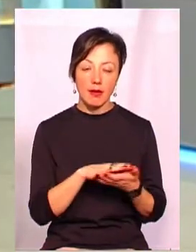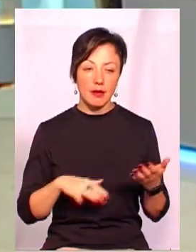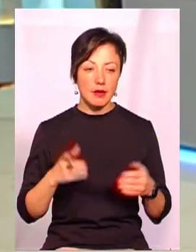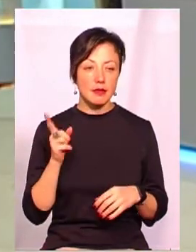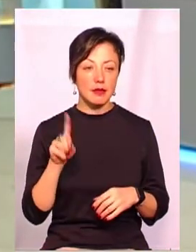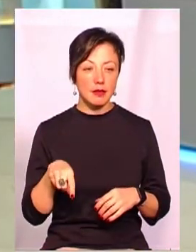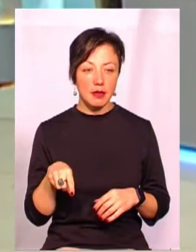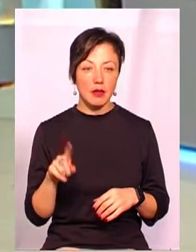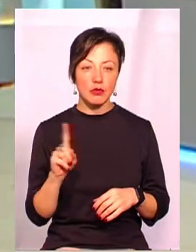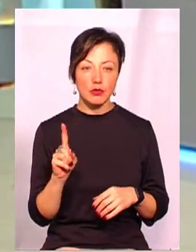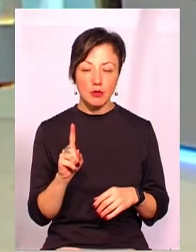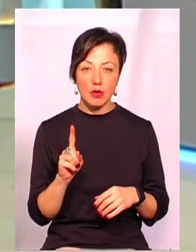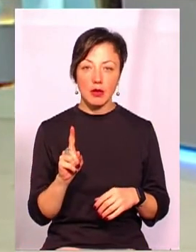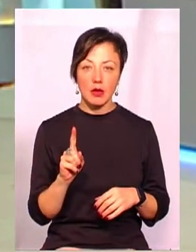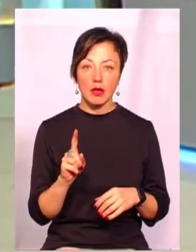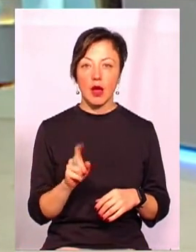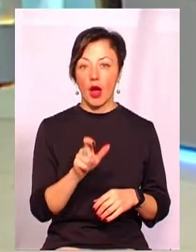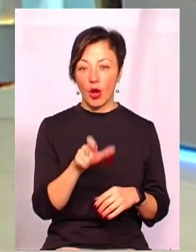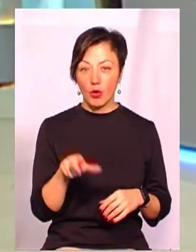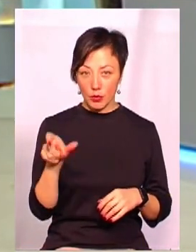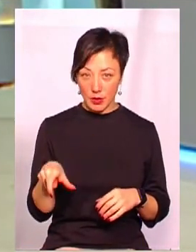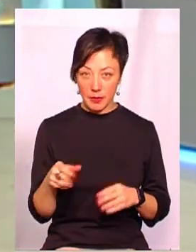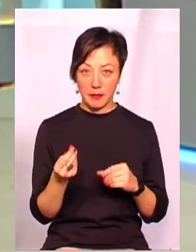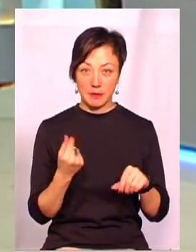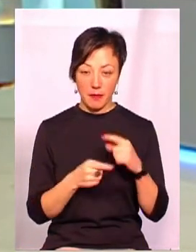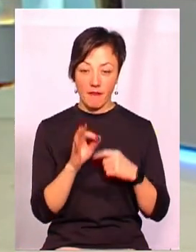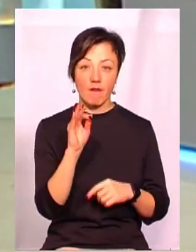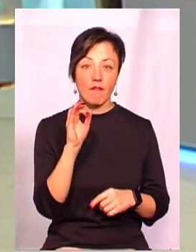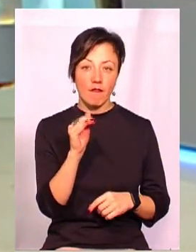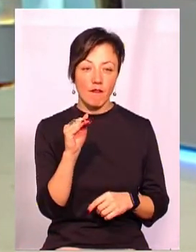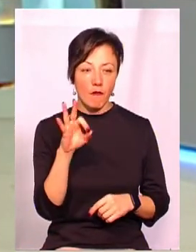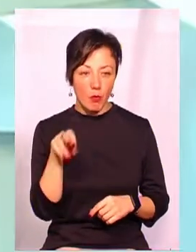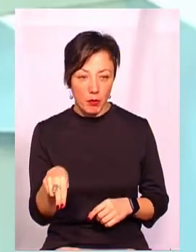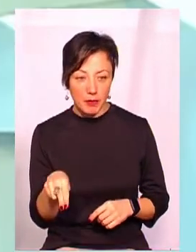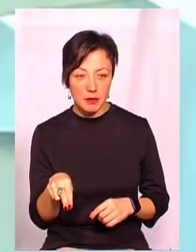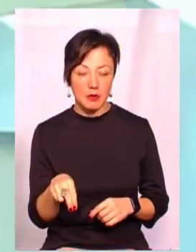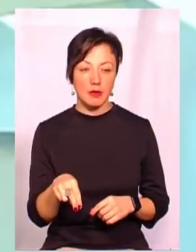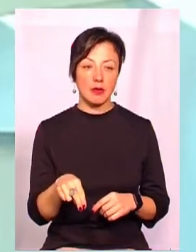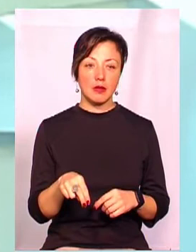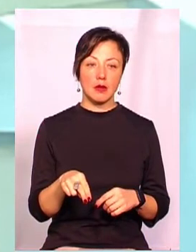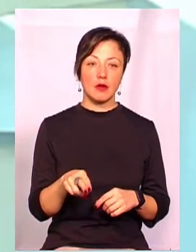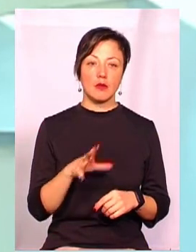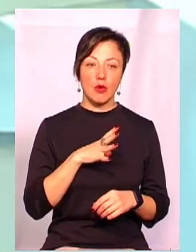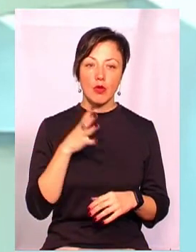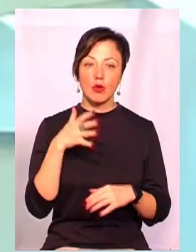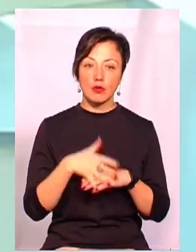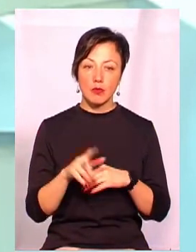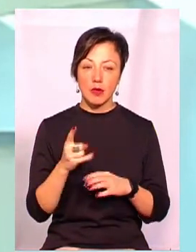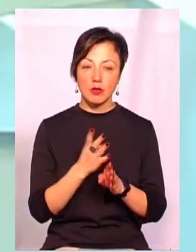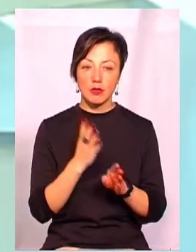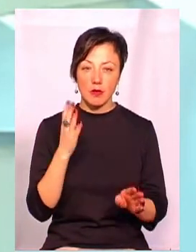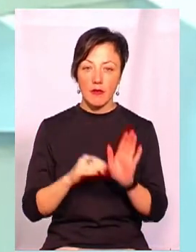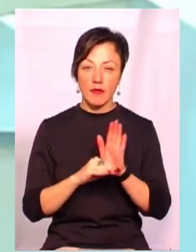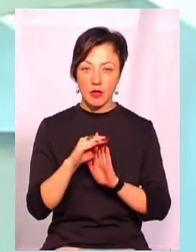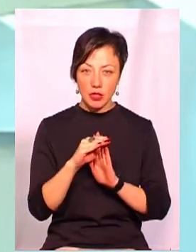те, аби суб'єкти мікробізнесу, я повторюся ще раз, аби суб'єкти мікробізнесу, було розуміння, перш за все,